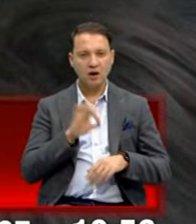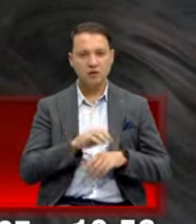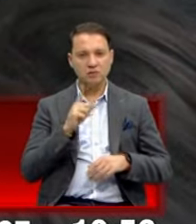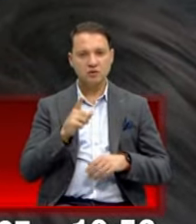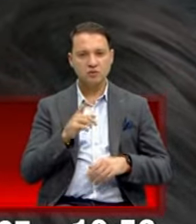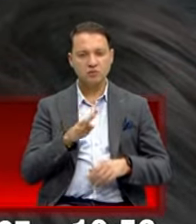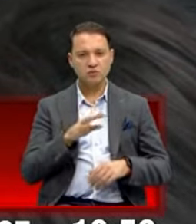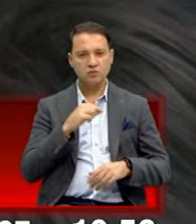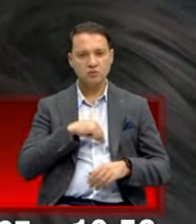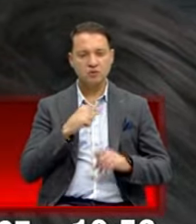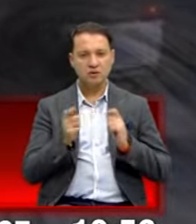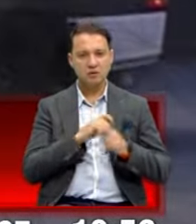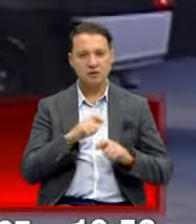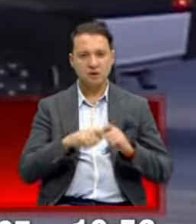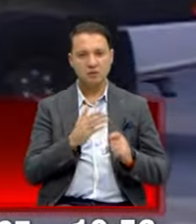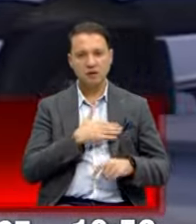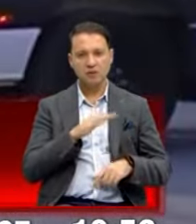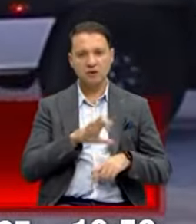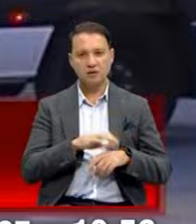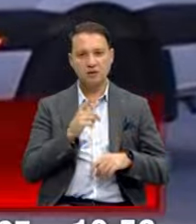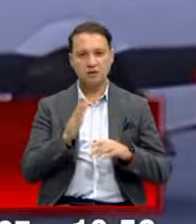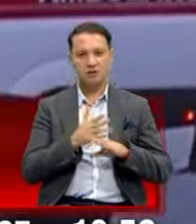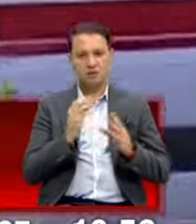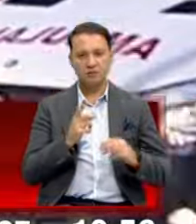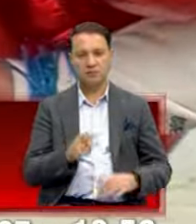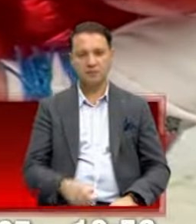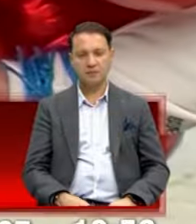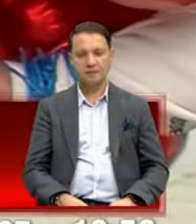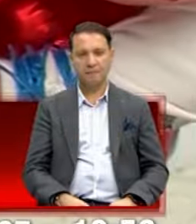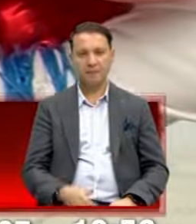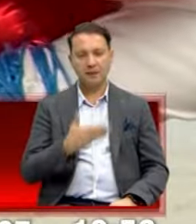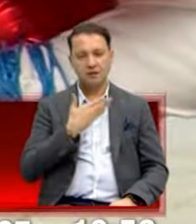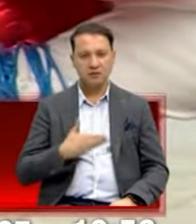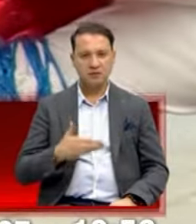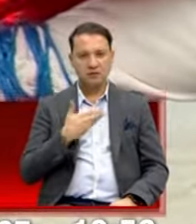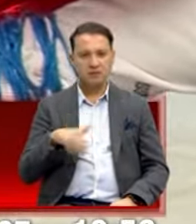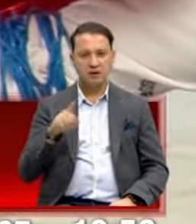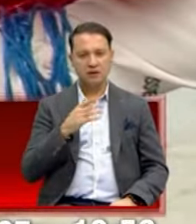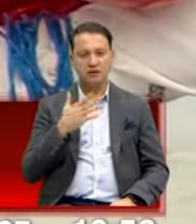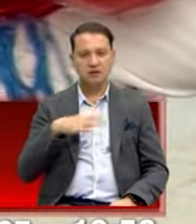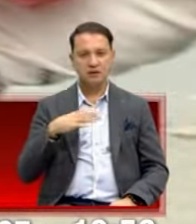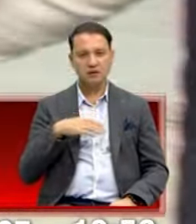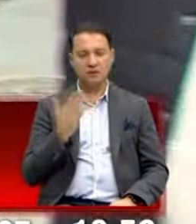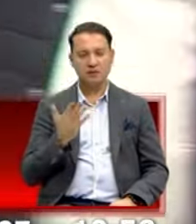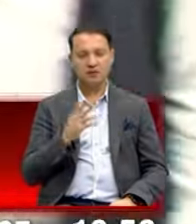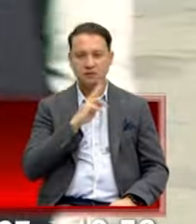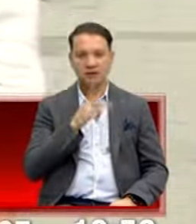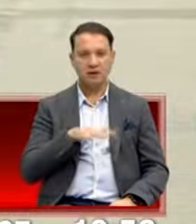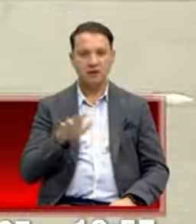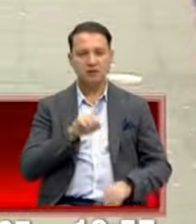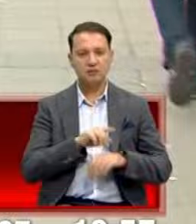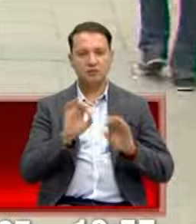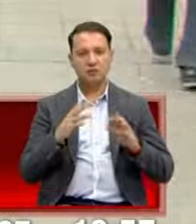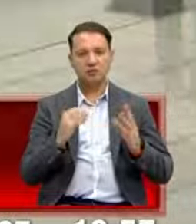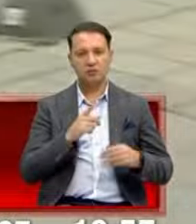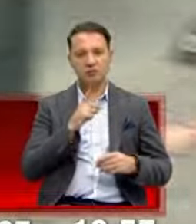bir duygu değişimi kırık kalp sendromuna neden olabiliyor. Sevmeyi, sevilmeyi herkes ister. Ancak ne yazık ki her zaman